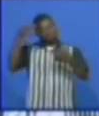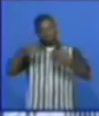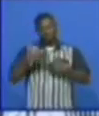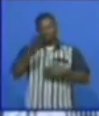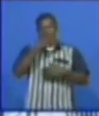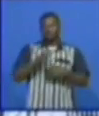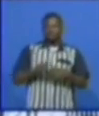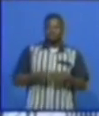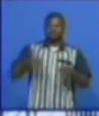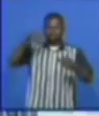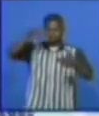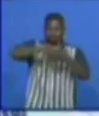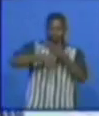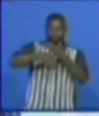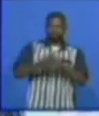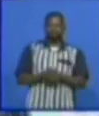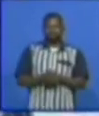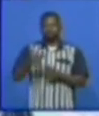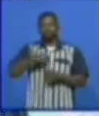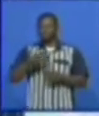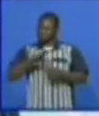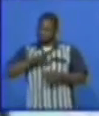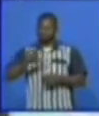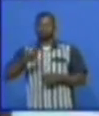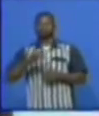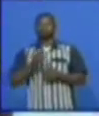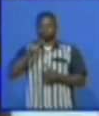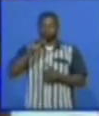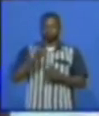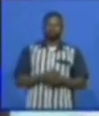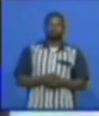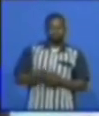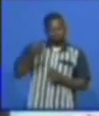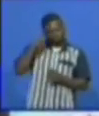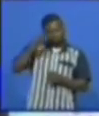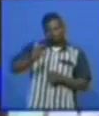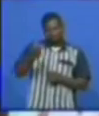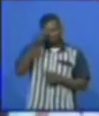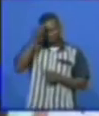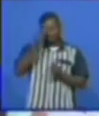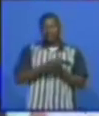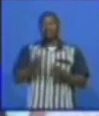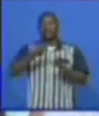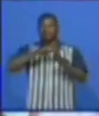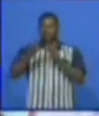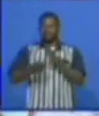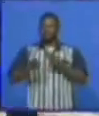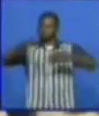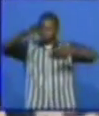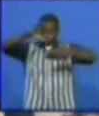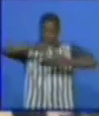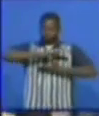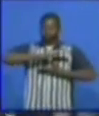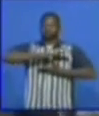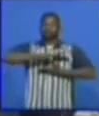l'essentiel sera donc rendu. Pour le ministre Siméon Savadogo, les résultats sont satisfaisants.